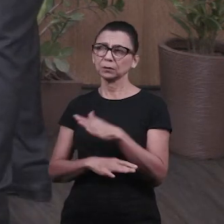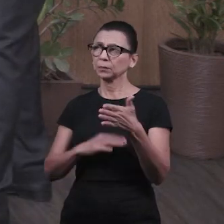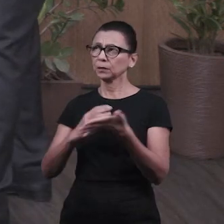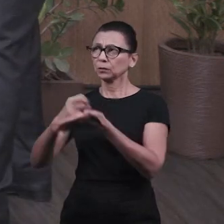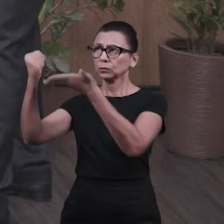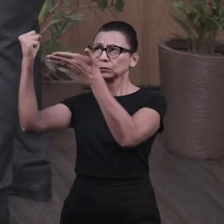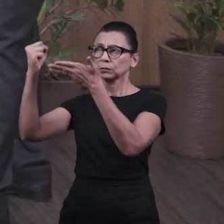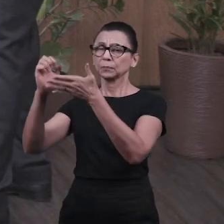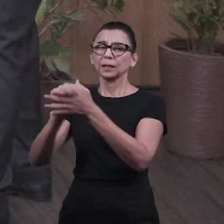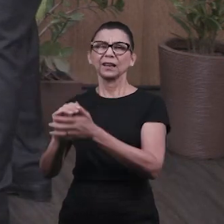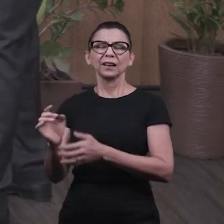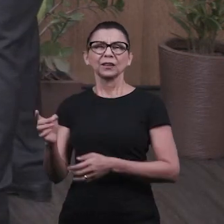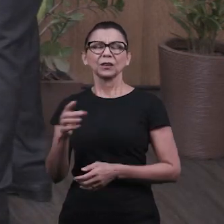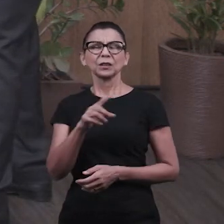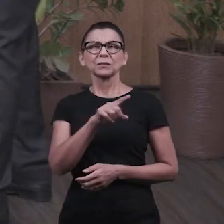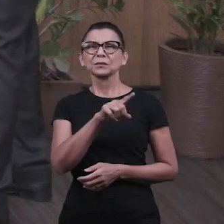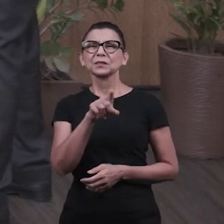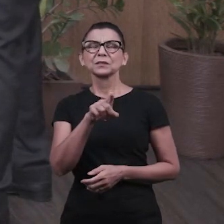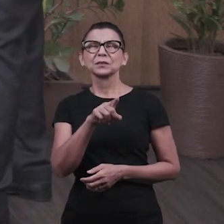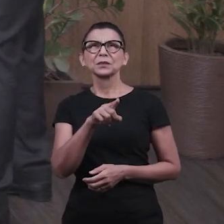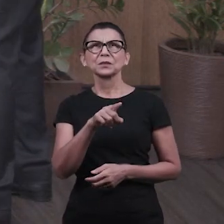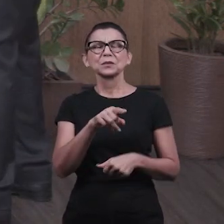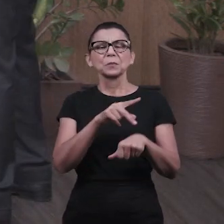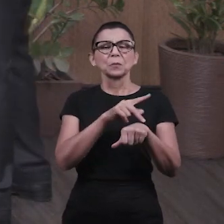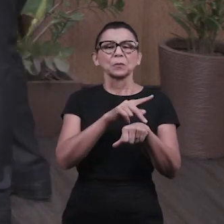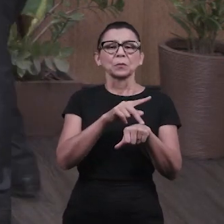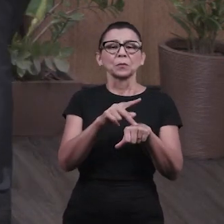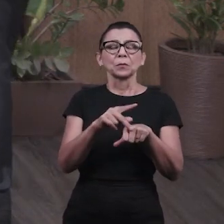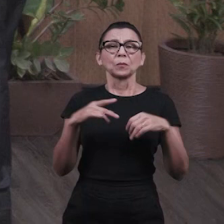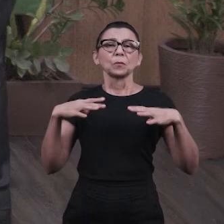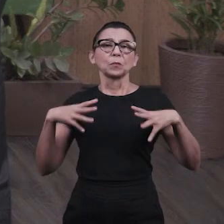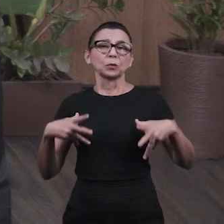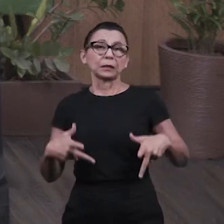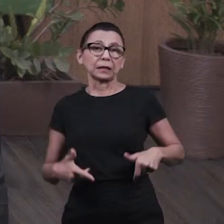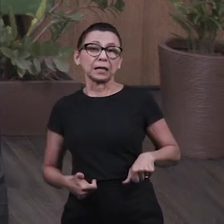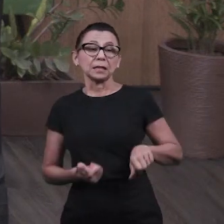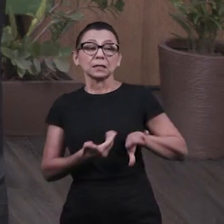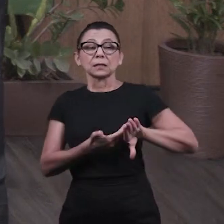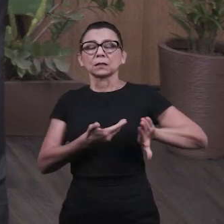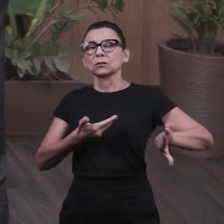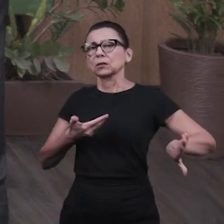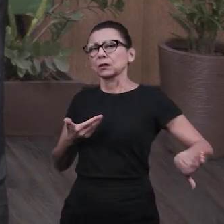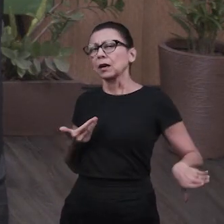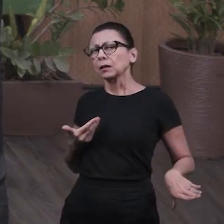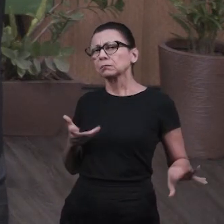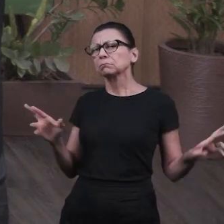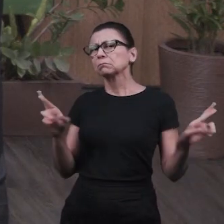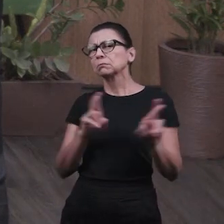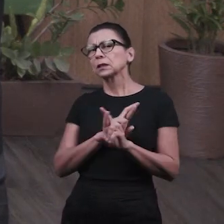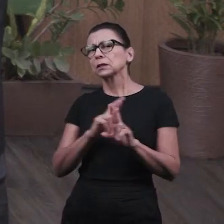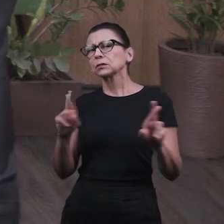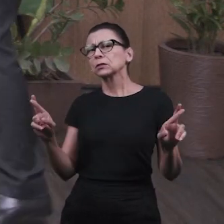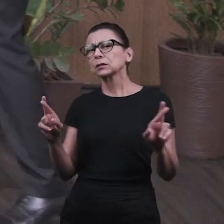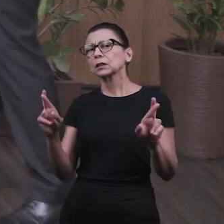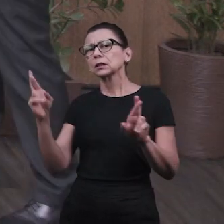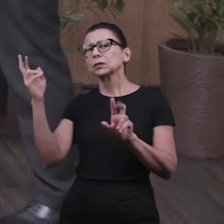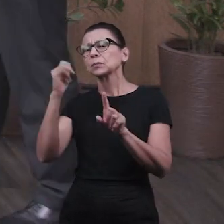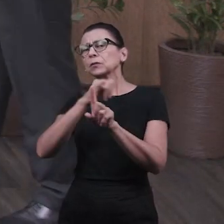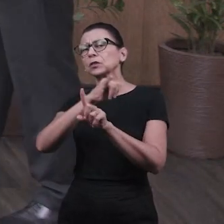vous avez dit, vous avez parlé de pureté, sainteté. Cela est lié prophétiquement avec le lin